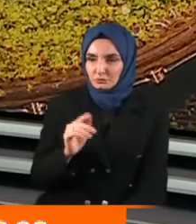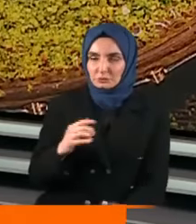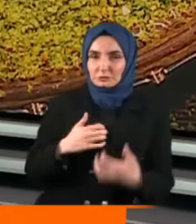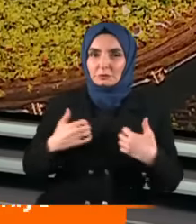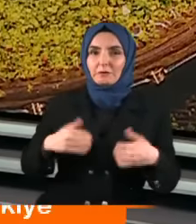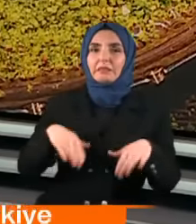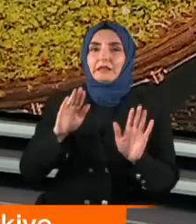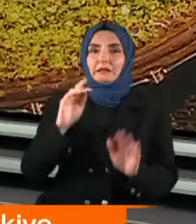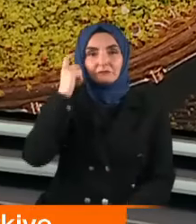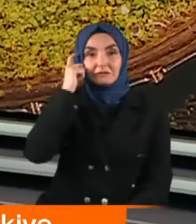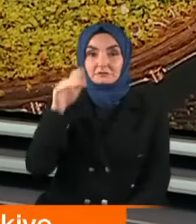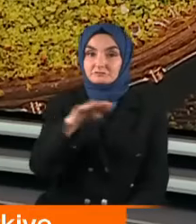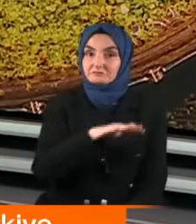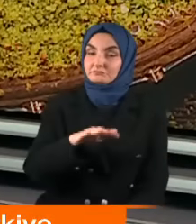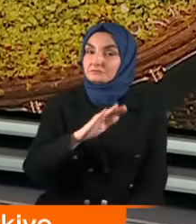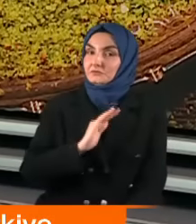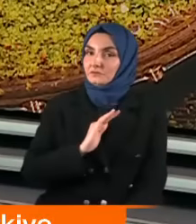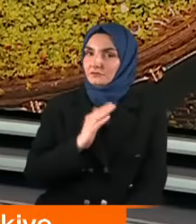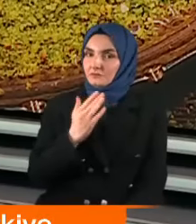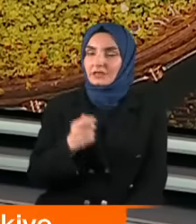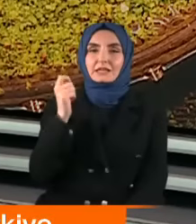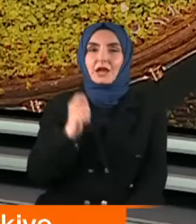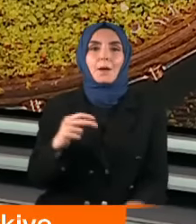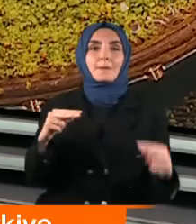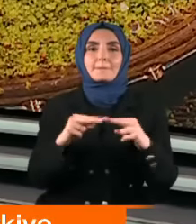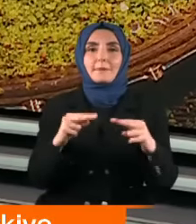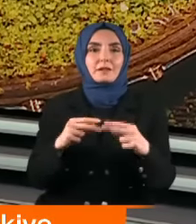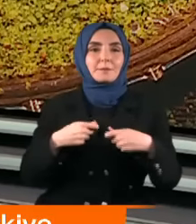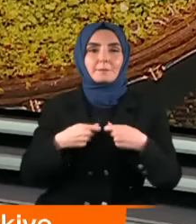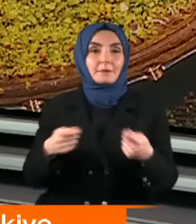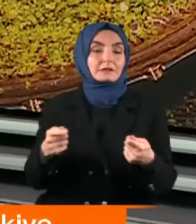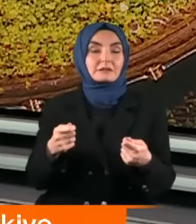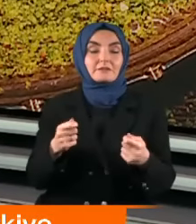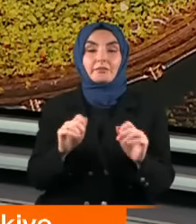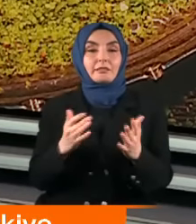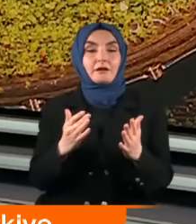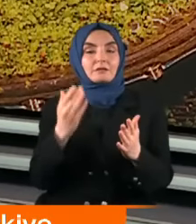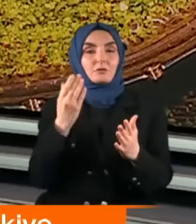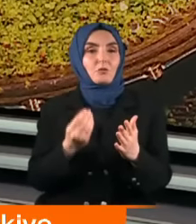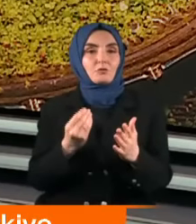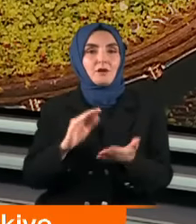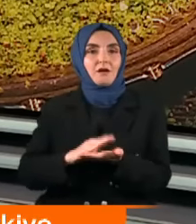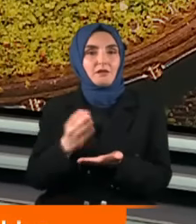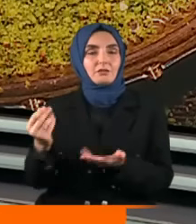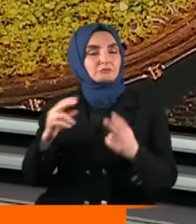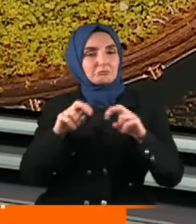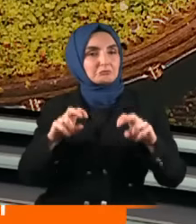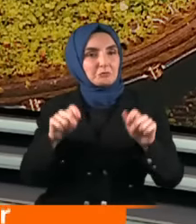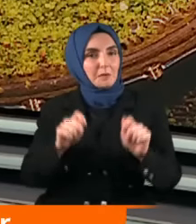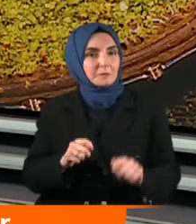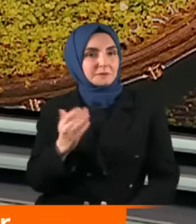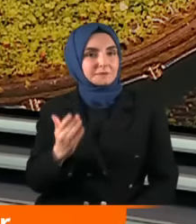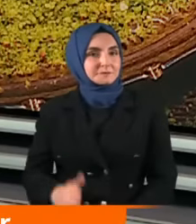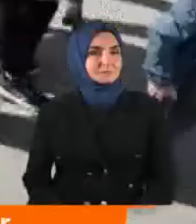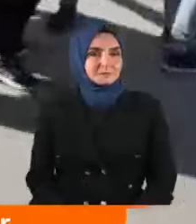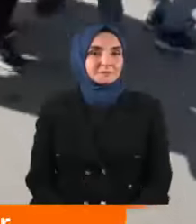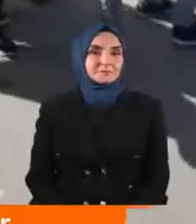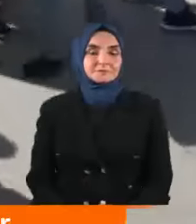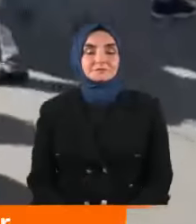algısı var. Peki gerçek baklavanın maliyeti acaba ne kadar olabilir? Arkadaşlarımız araştırdı.